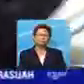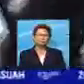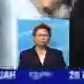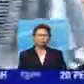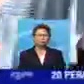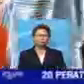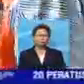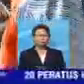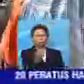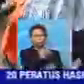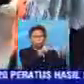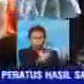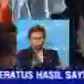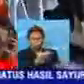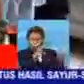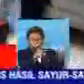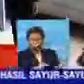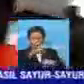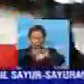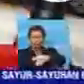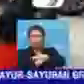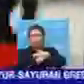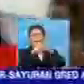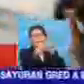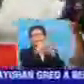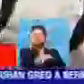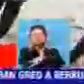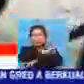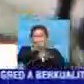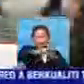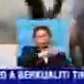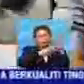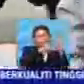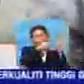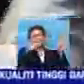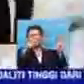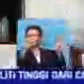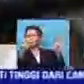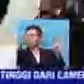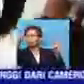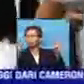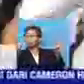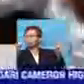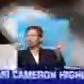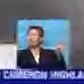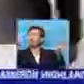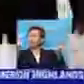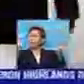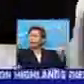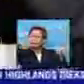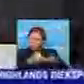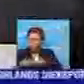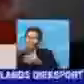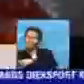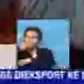r25,000 kedua-dua mereka sebelum ini ditahan reman 7 hari bermula 4 hingga 11 Januari lalu dan disambung selama